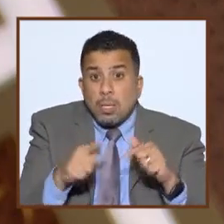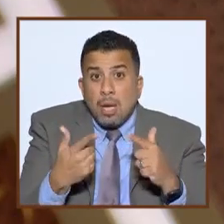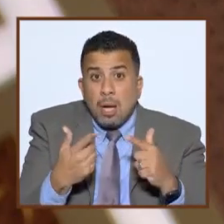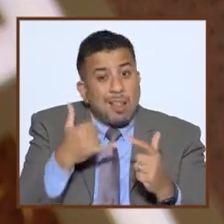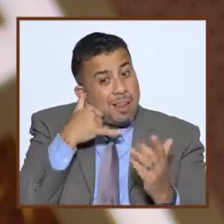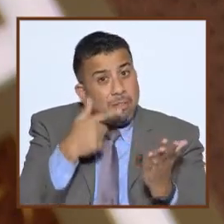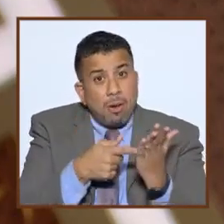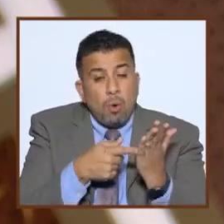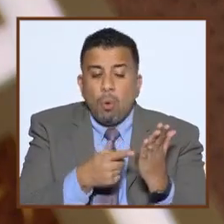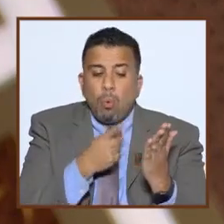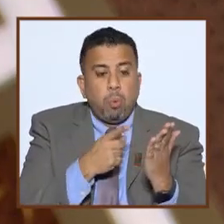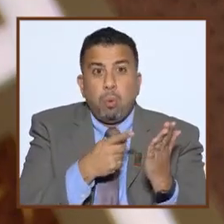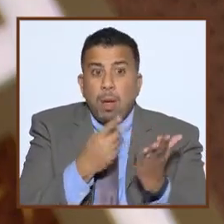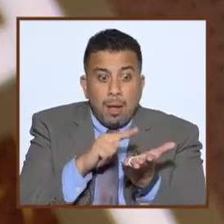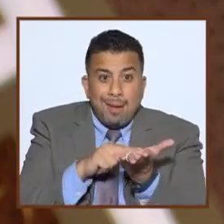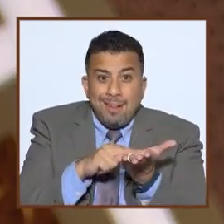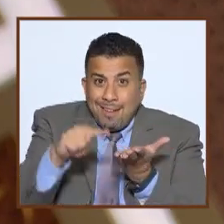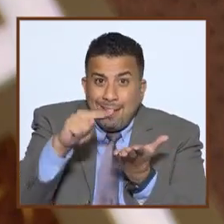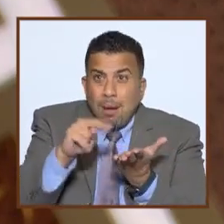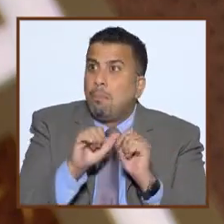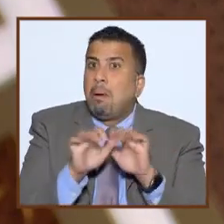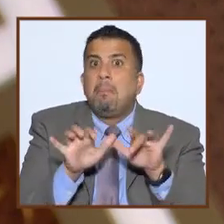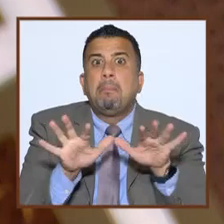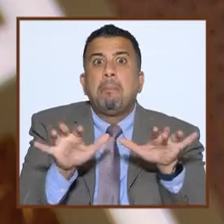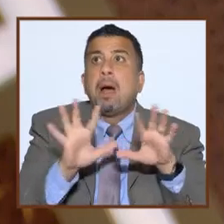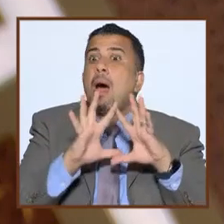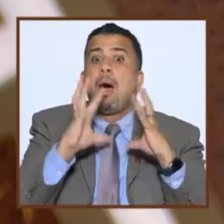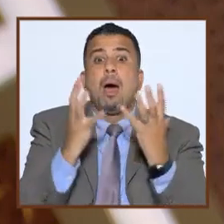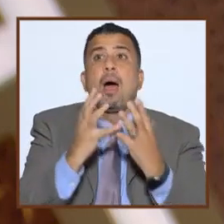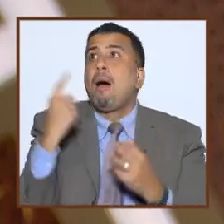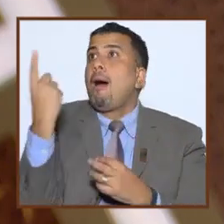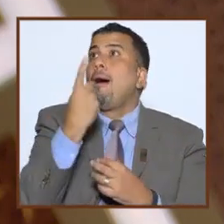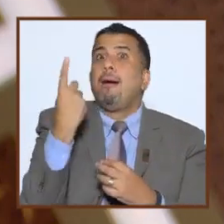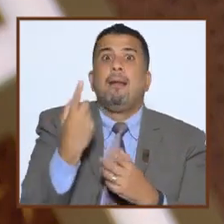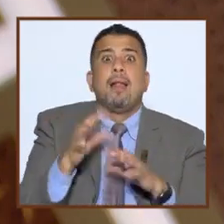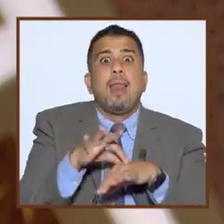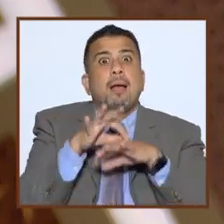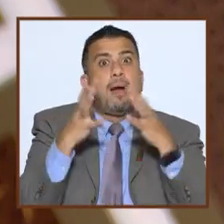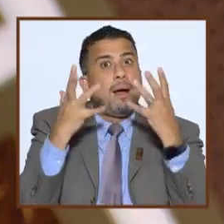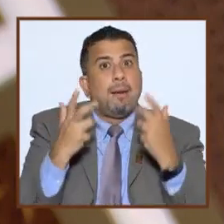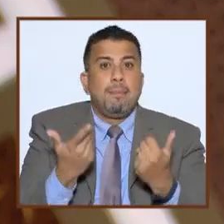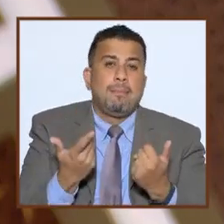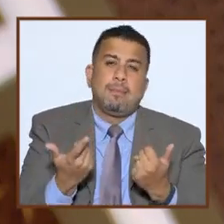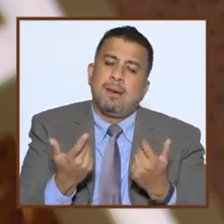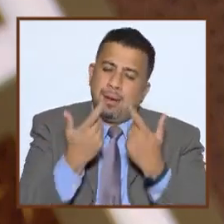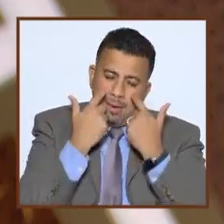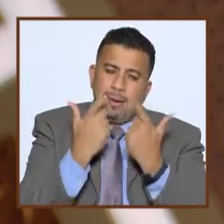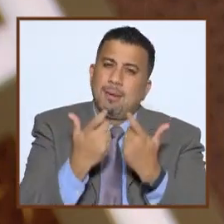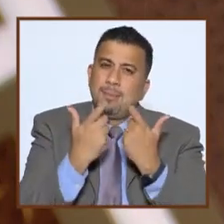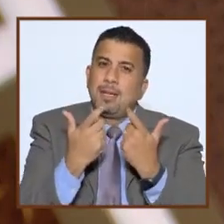عموما اديت اللي عليك و ذكريها وعلميها قولي ايدين الاسلام مو فاهم على التجربه وترى الشيطان يحضر احيانا